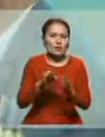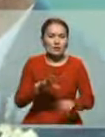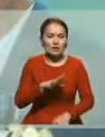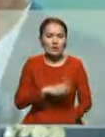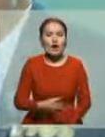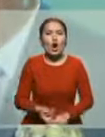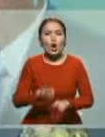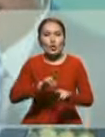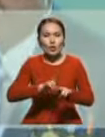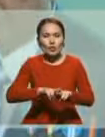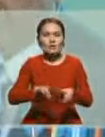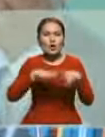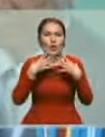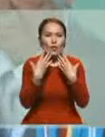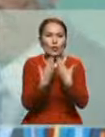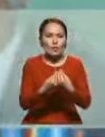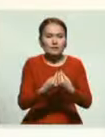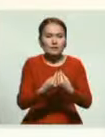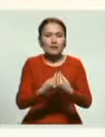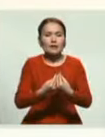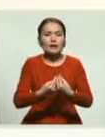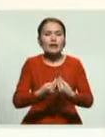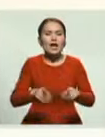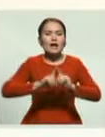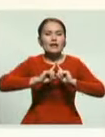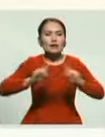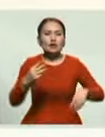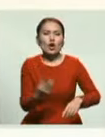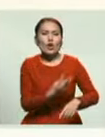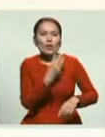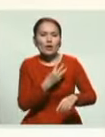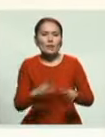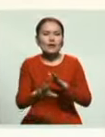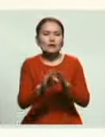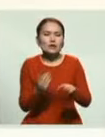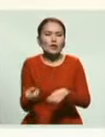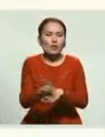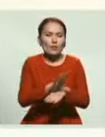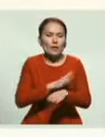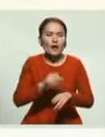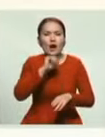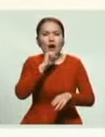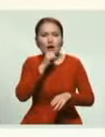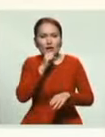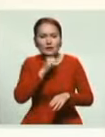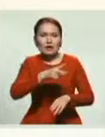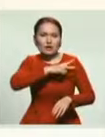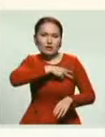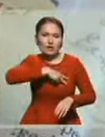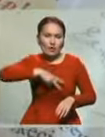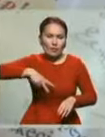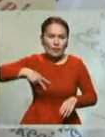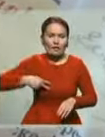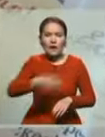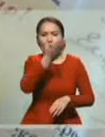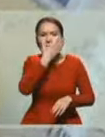Бимахамбетовтер отбасы сайлау күніне ерекше мерекелік көңіл күймен жиналды. Ал үйдің отағасы Елтай ата бұл күнге тіпті төс белгілерімен